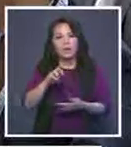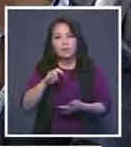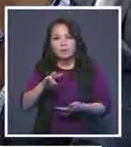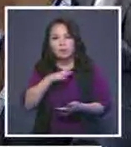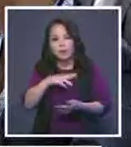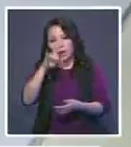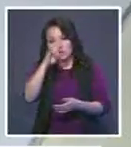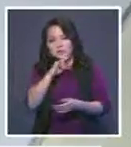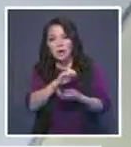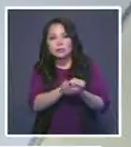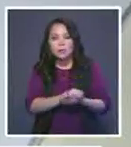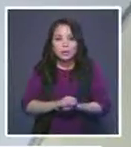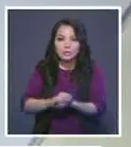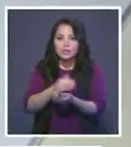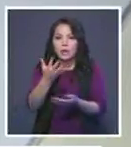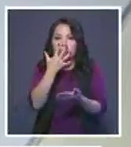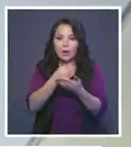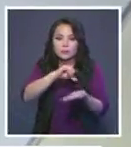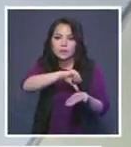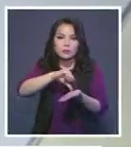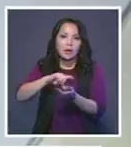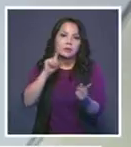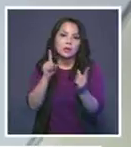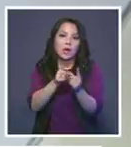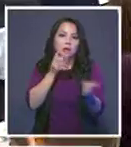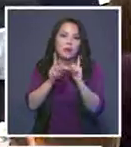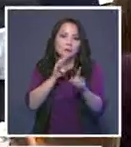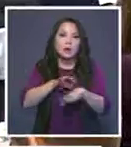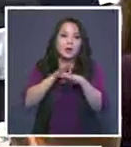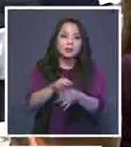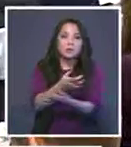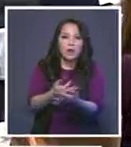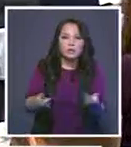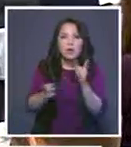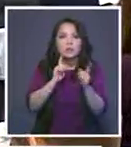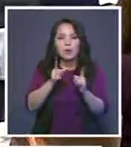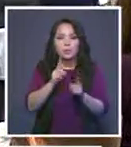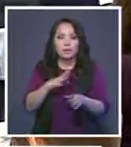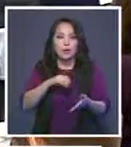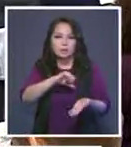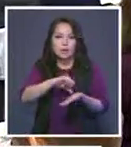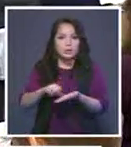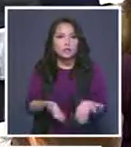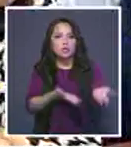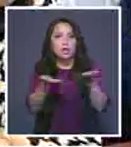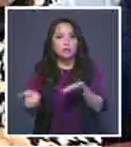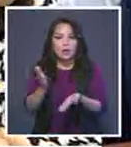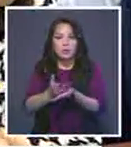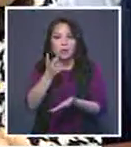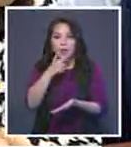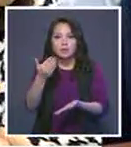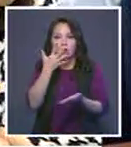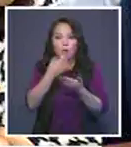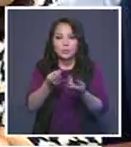ассамблеясы төрағасының орынбасары Дархан Мыңбаймен болған кездесуде мәлімдеді. Жиынға түрлі этномәдени бірлестік өкілдері шақырылды. Олар этносаралық